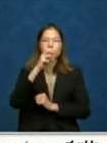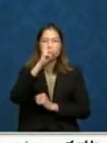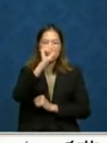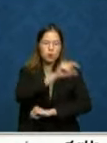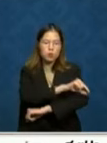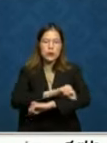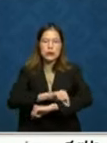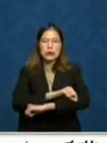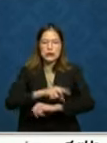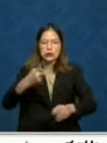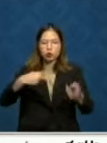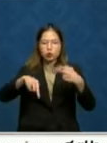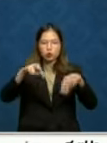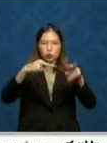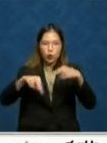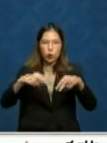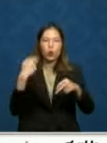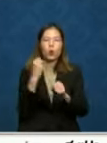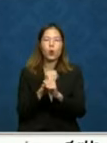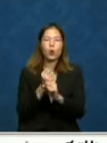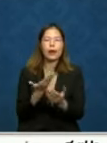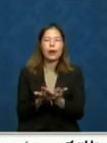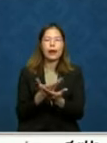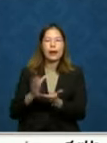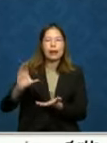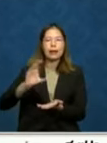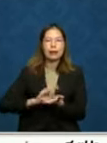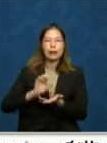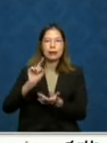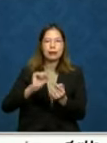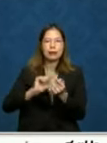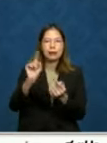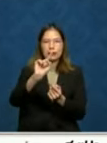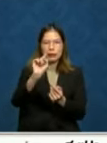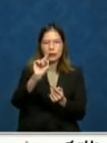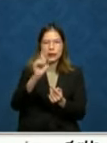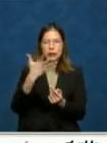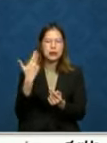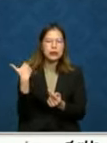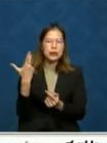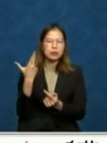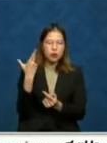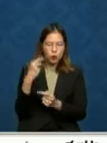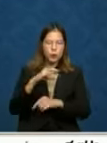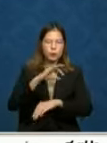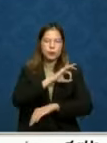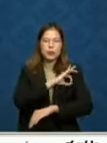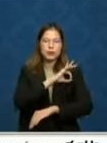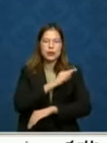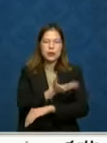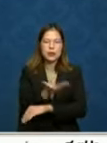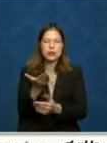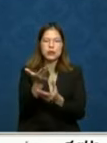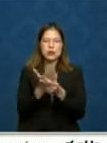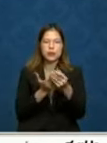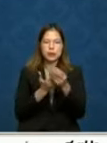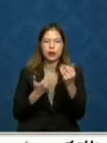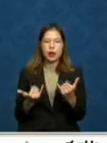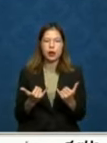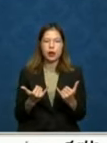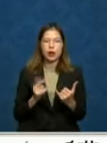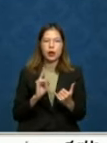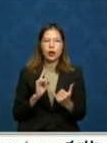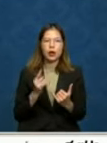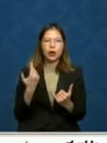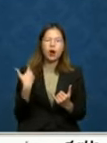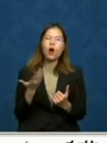และรายการเงินกองทุนเพื่อผู้เคยเป็นสมาชิกรัฐสภาผ